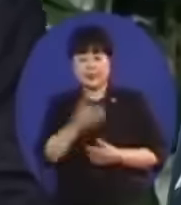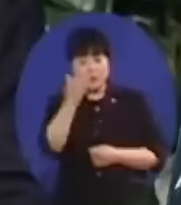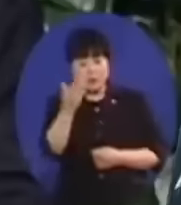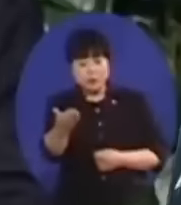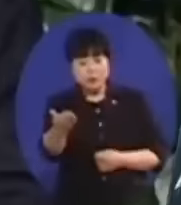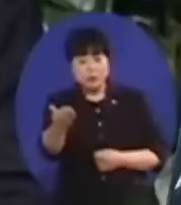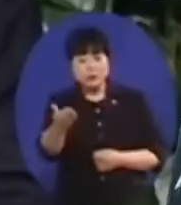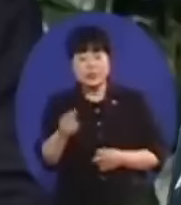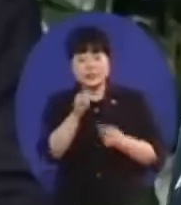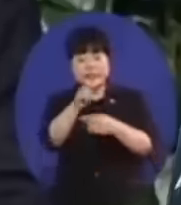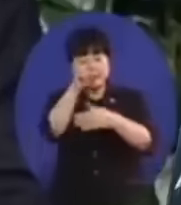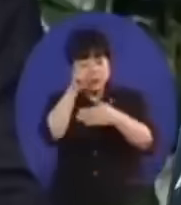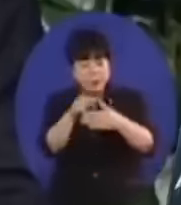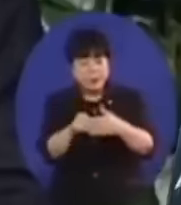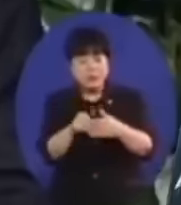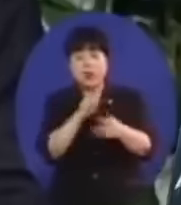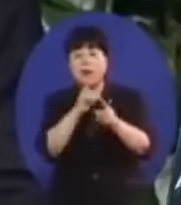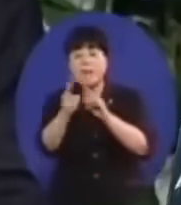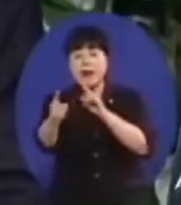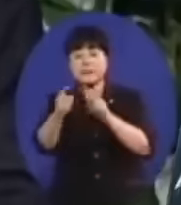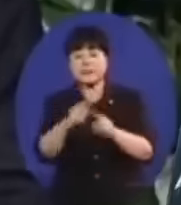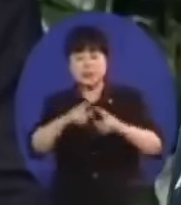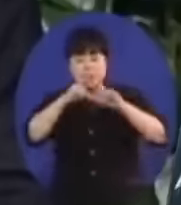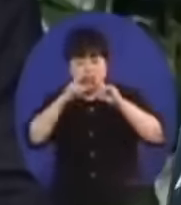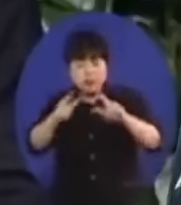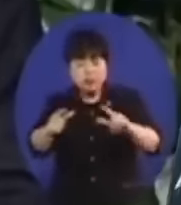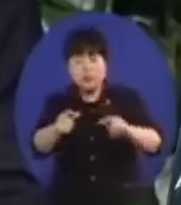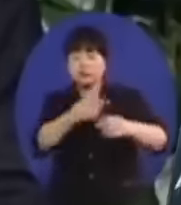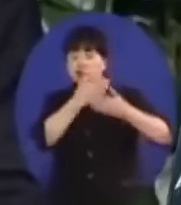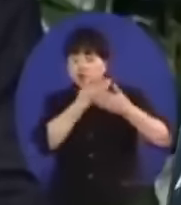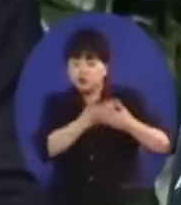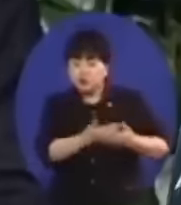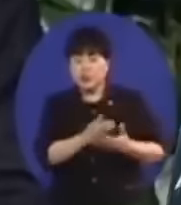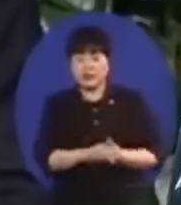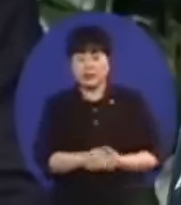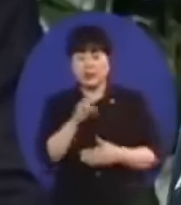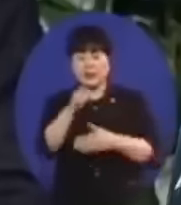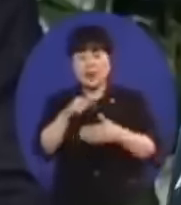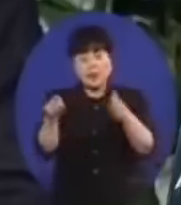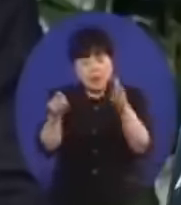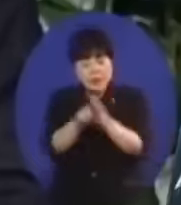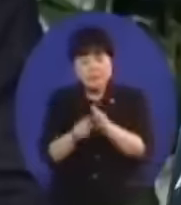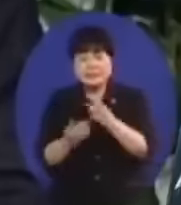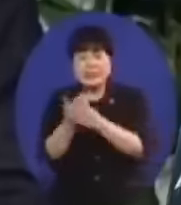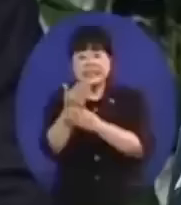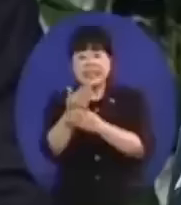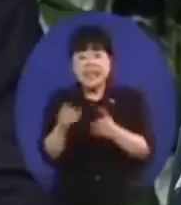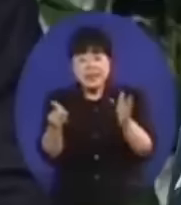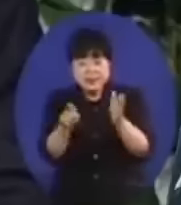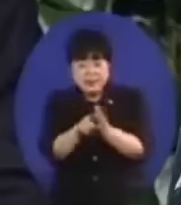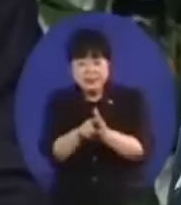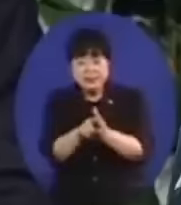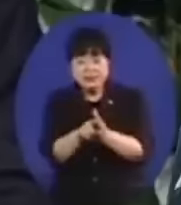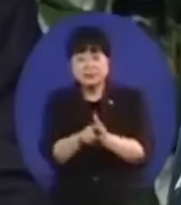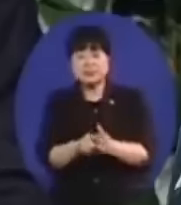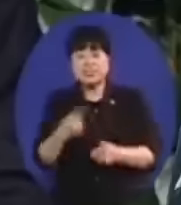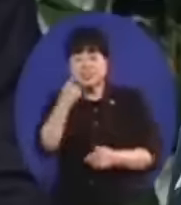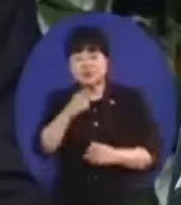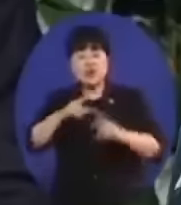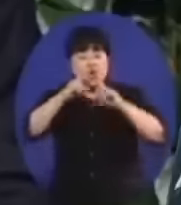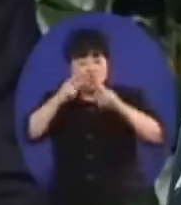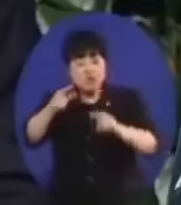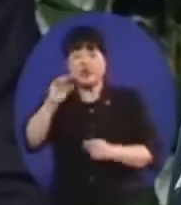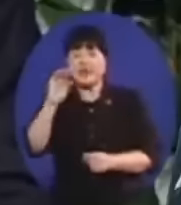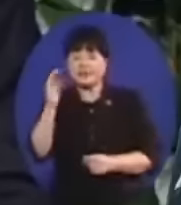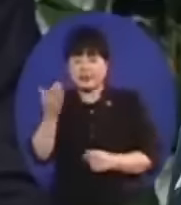여러분도 여러분 생활 속에 말씀의 선언이 굉장히 중요한 것입니다. 마음에 믿음이 생기면 그 믿음을 입술로 선언해야